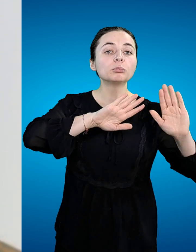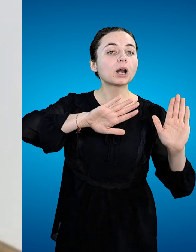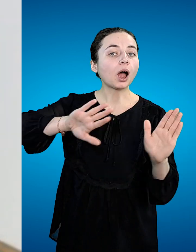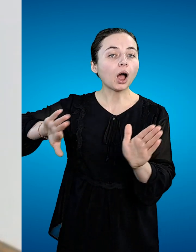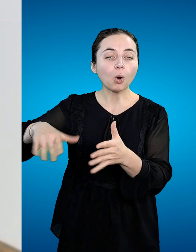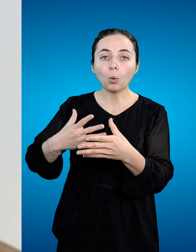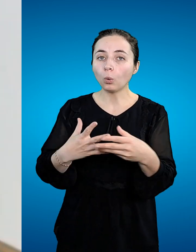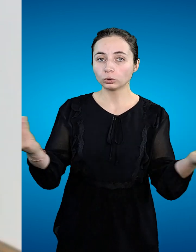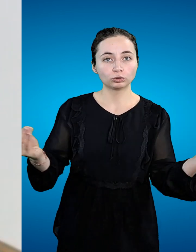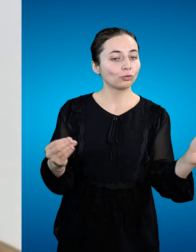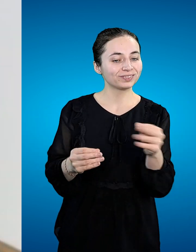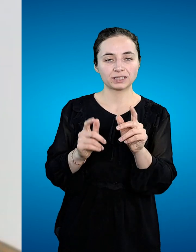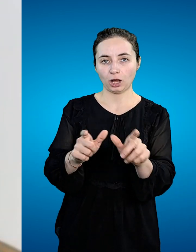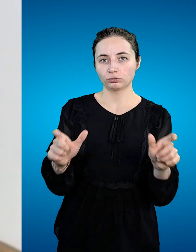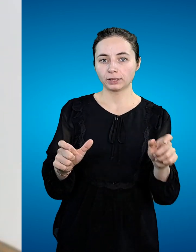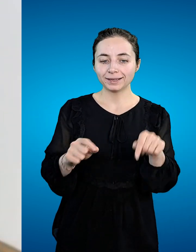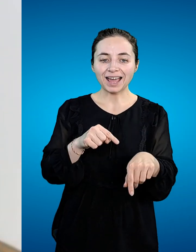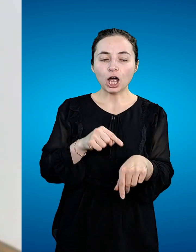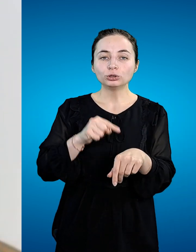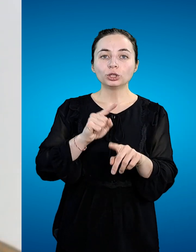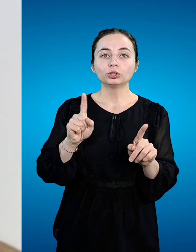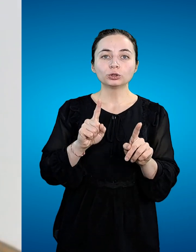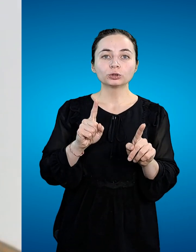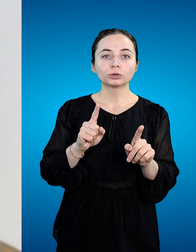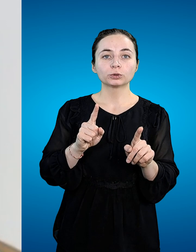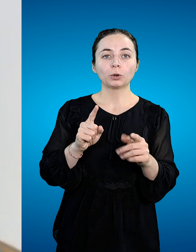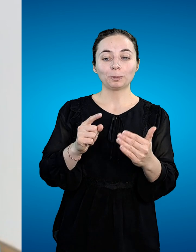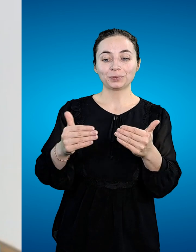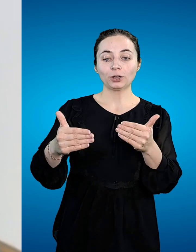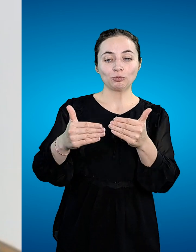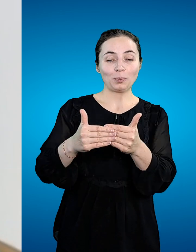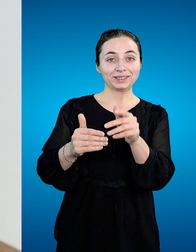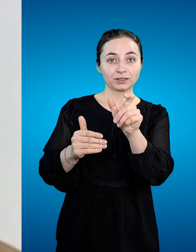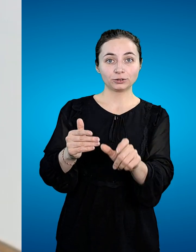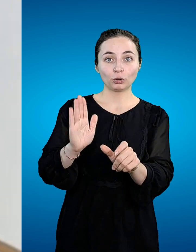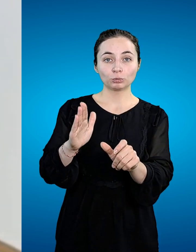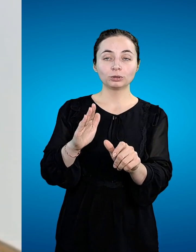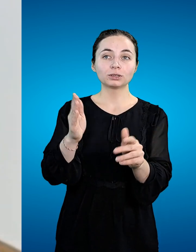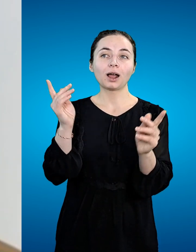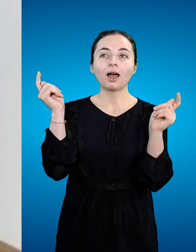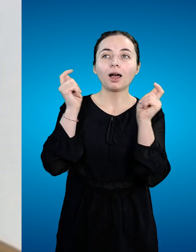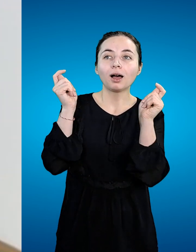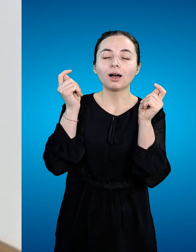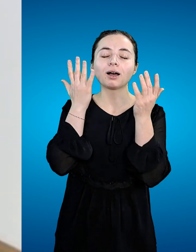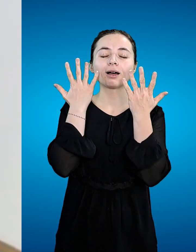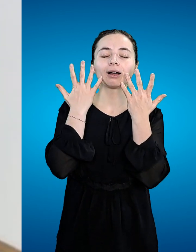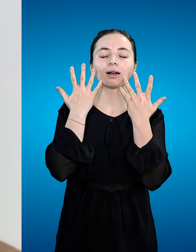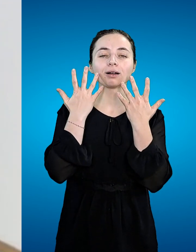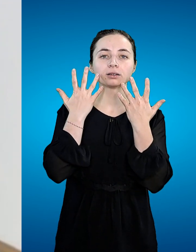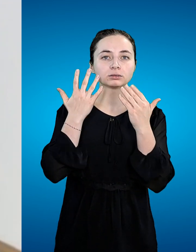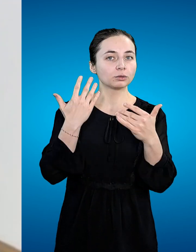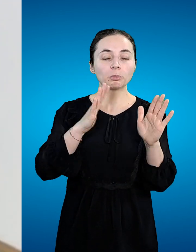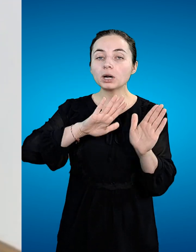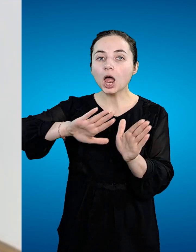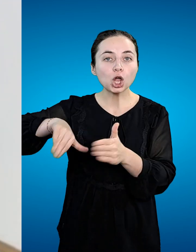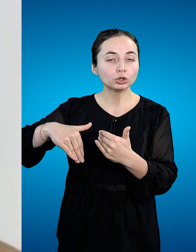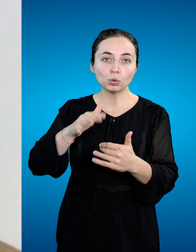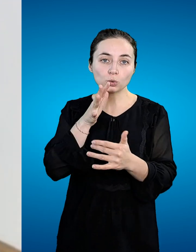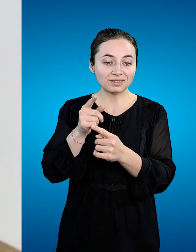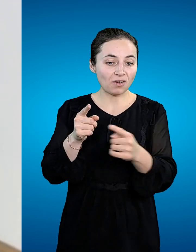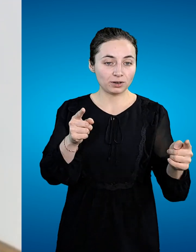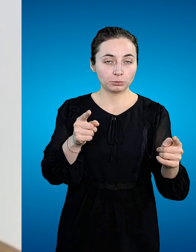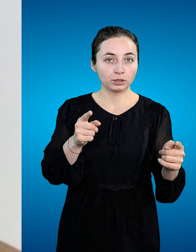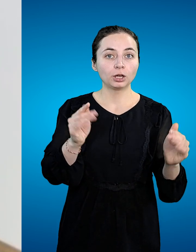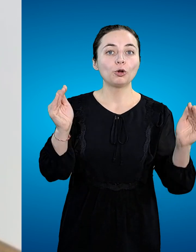временем проходит у всех людей. Вот это ощущение, что ты от близкого человека будешь чувствовать балдеж вот этот, оно пройдет